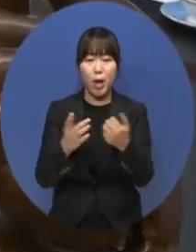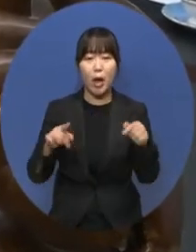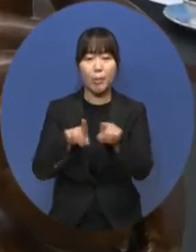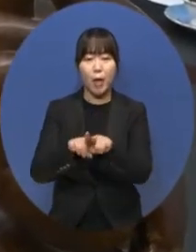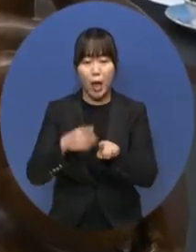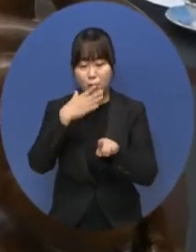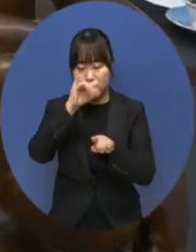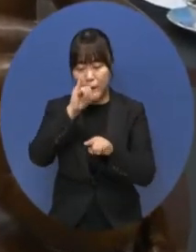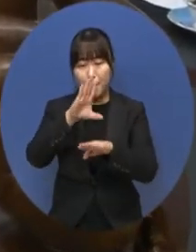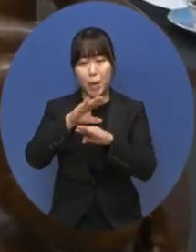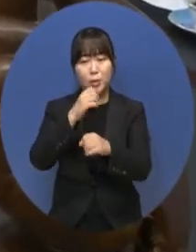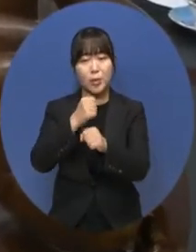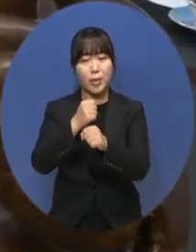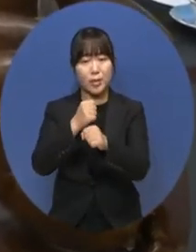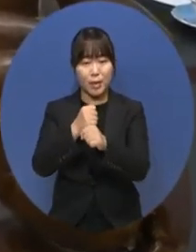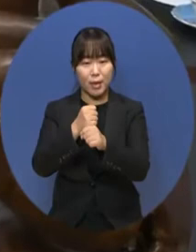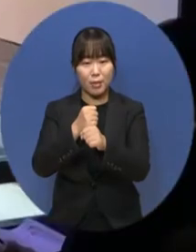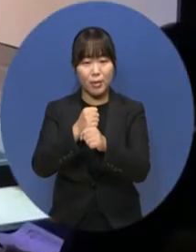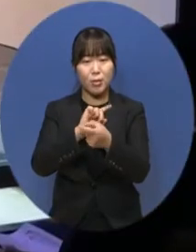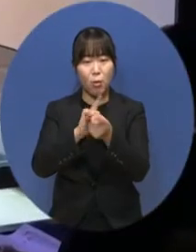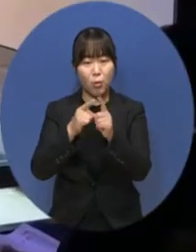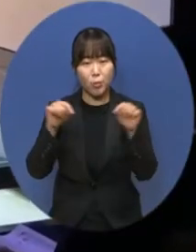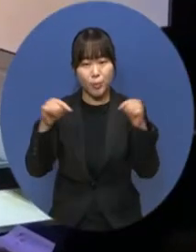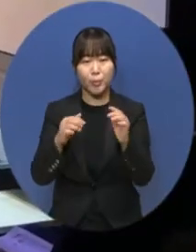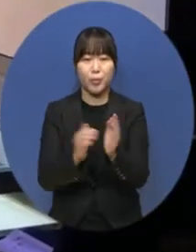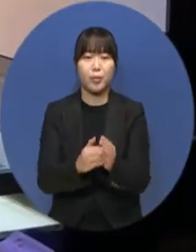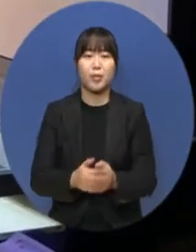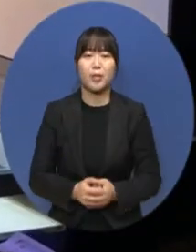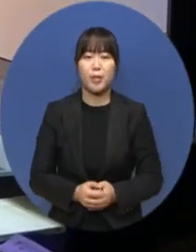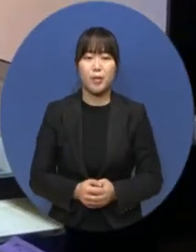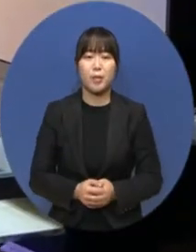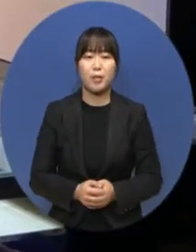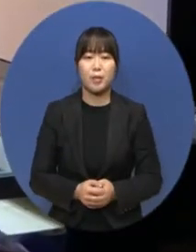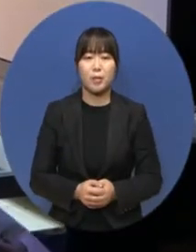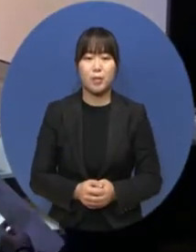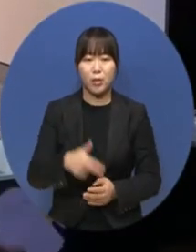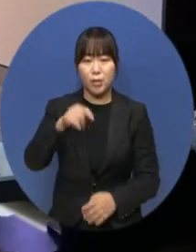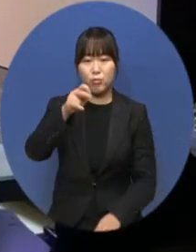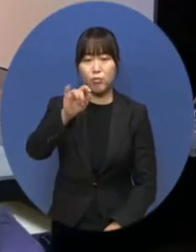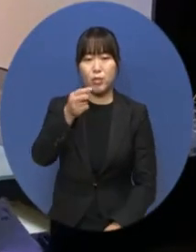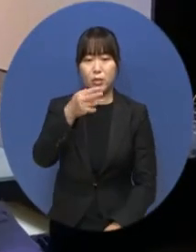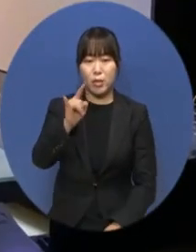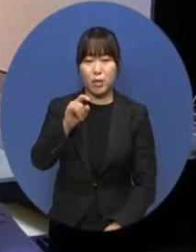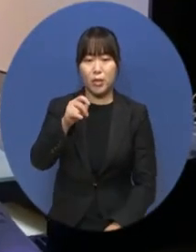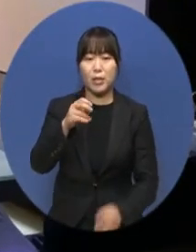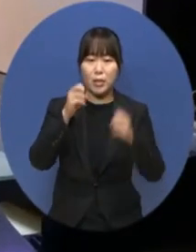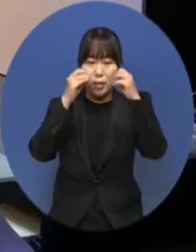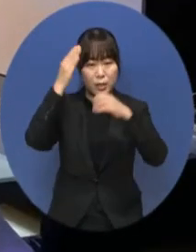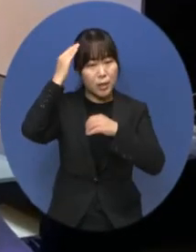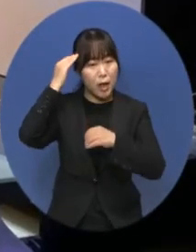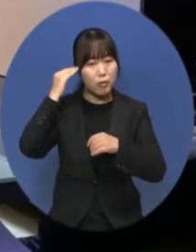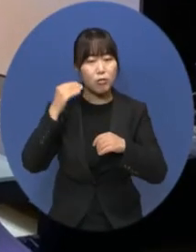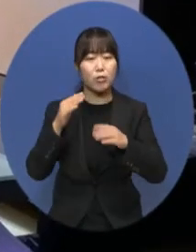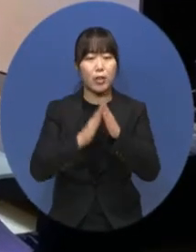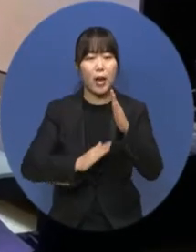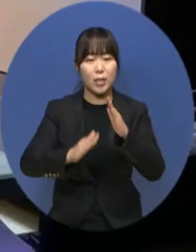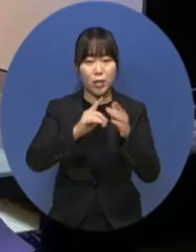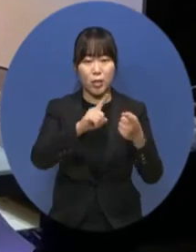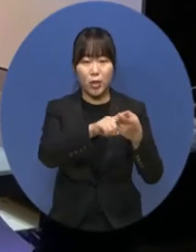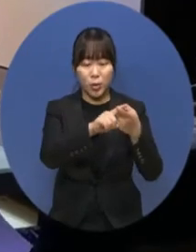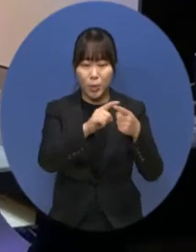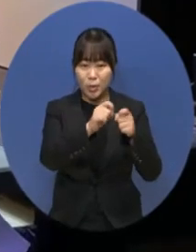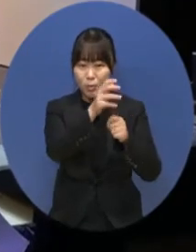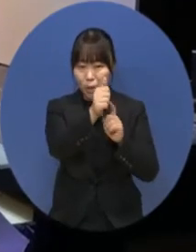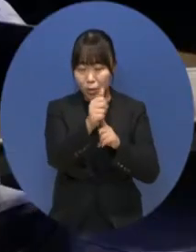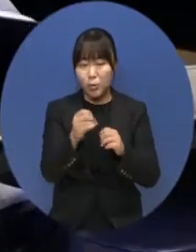있도록 방송 제작 지원을 협의했습니다. 이어 주진태 신한국가정연합회 제1지구장과